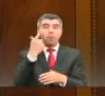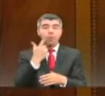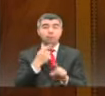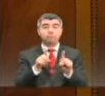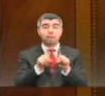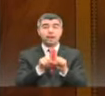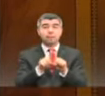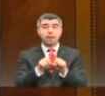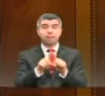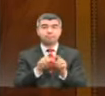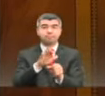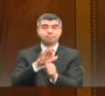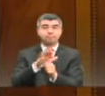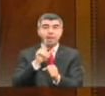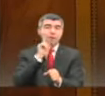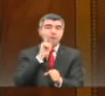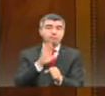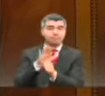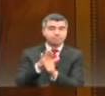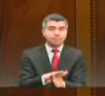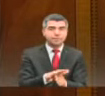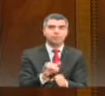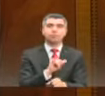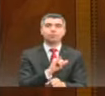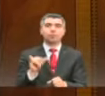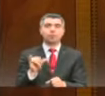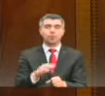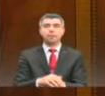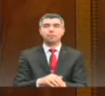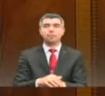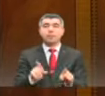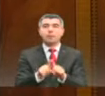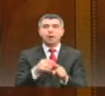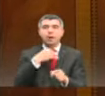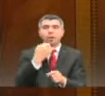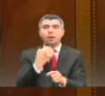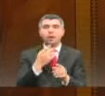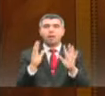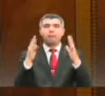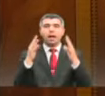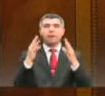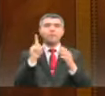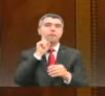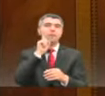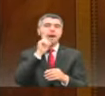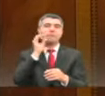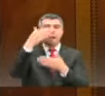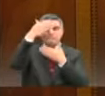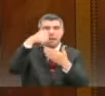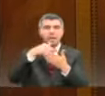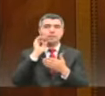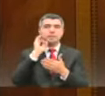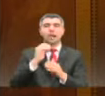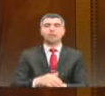أشكال التمييز. وأريد هنا أن أوجه تحية خاصة للمرأة المغربية التي ناضلت ولا تزال تناضل.